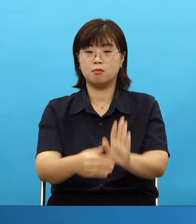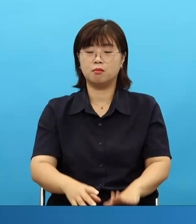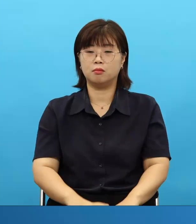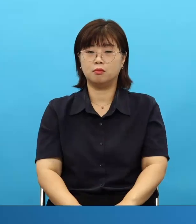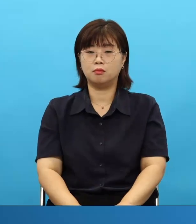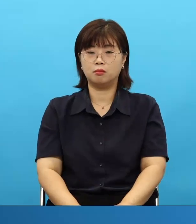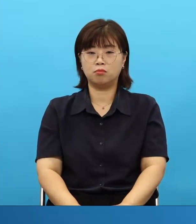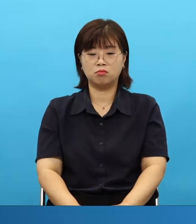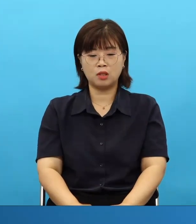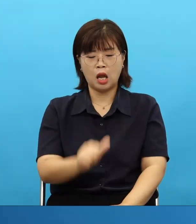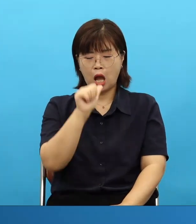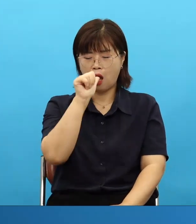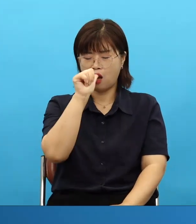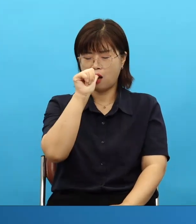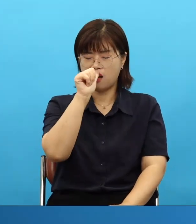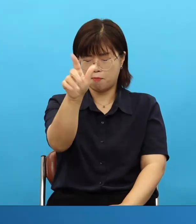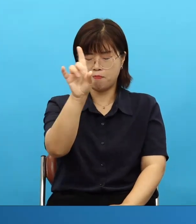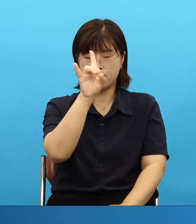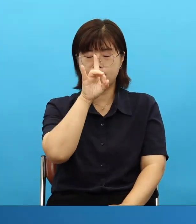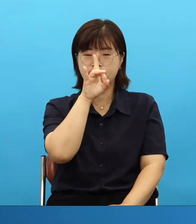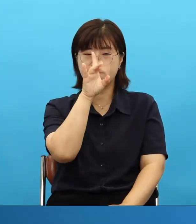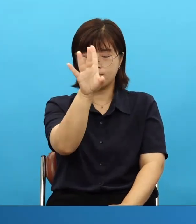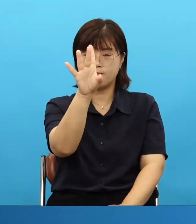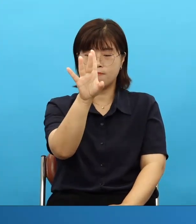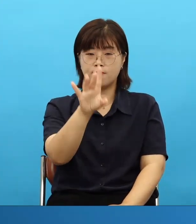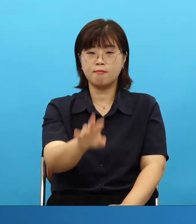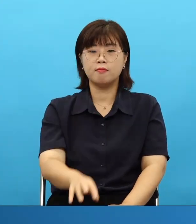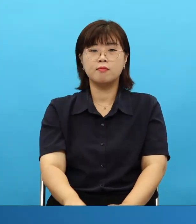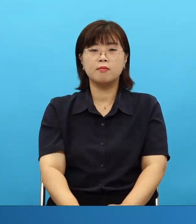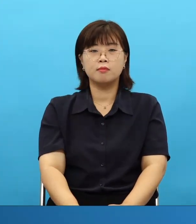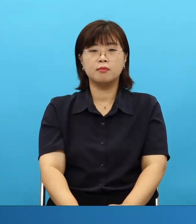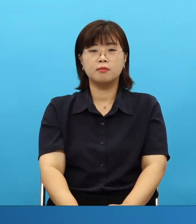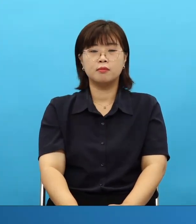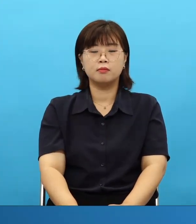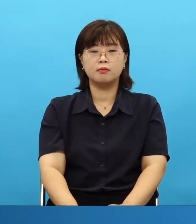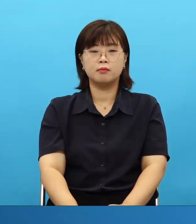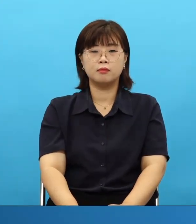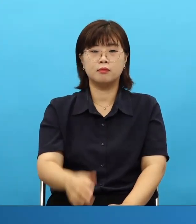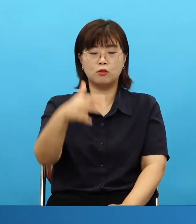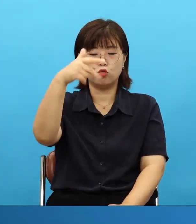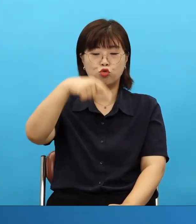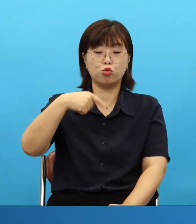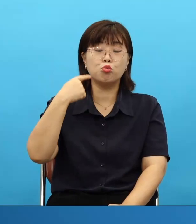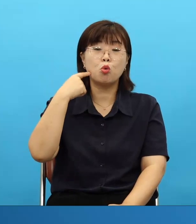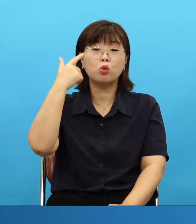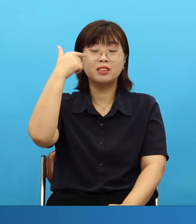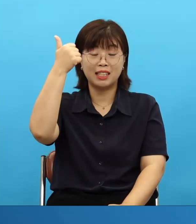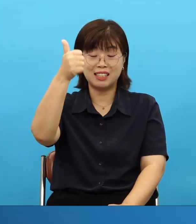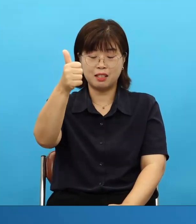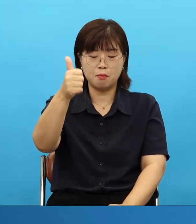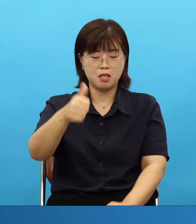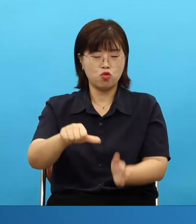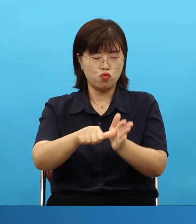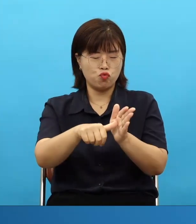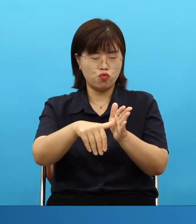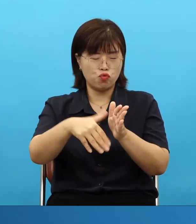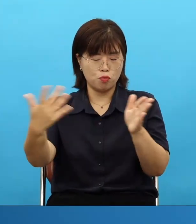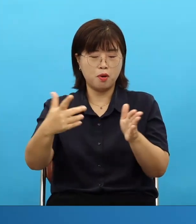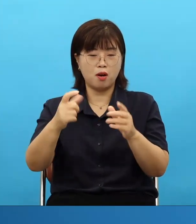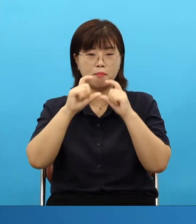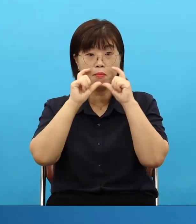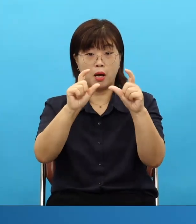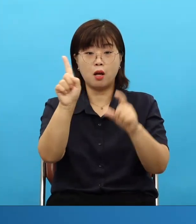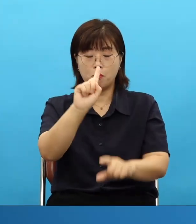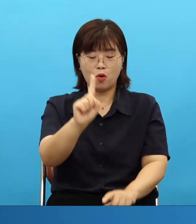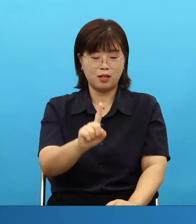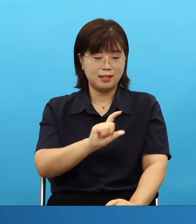절대 그렇게 할 수 없다 그랬어요. He said, we cannot do this. 그러면서 주기철 목사 남긴 단어가 일사가고 아닙니까? And the words that he left behind was,